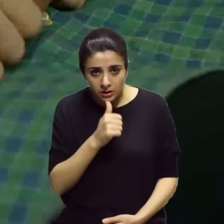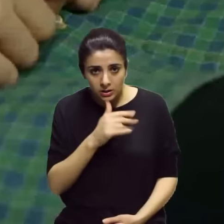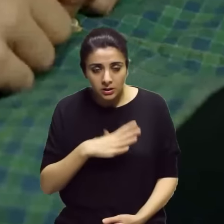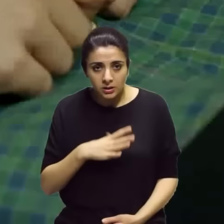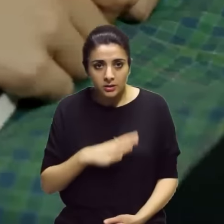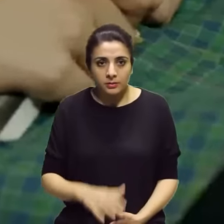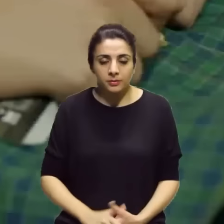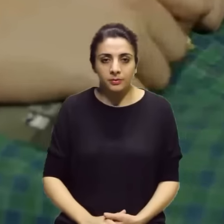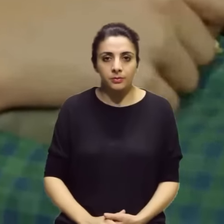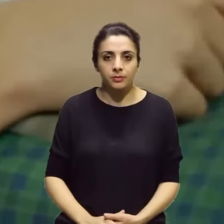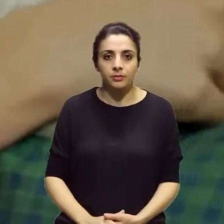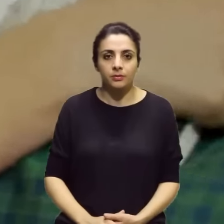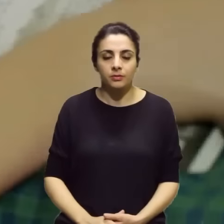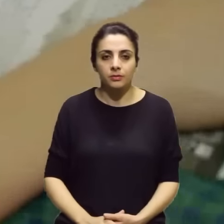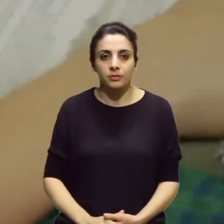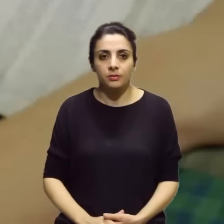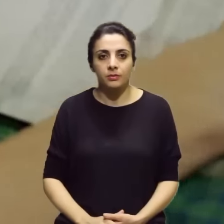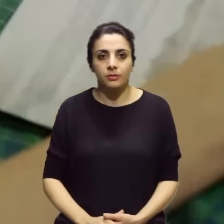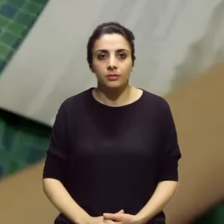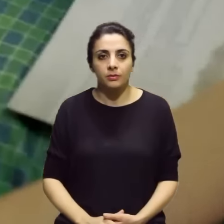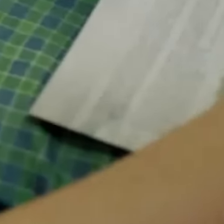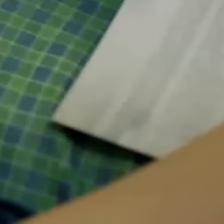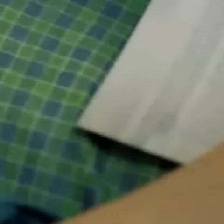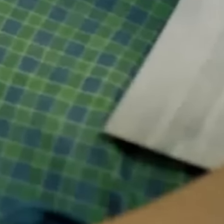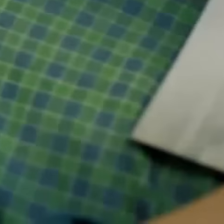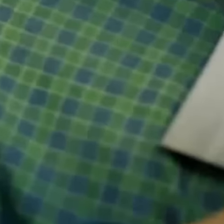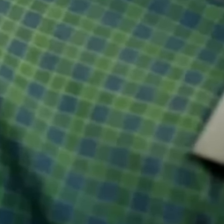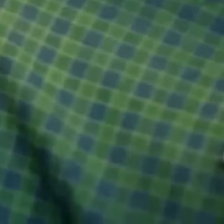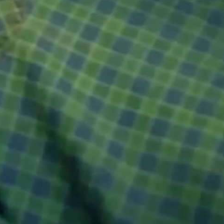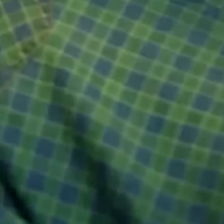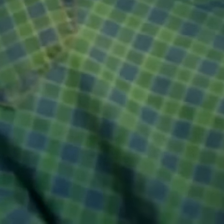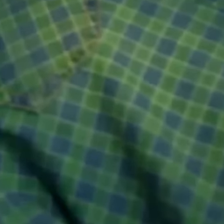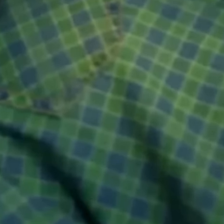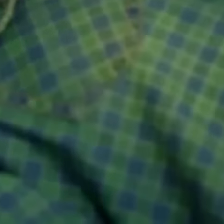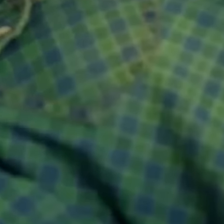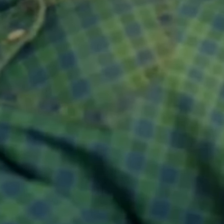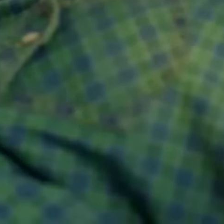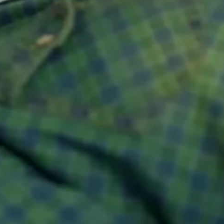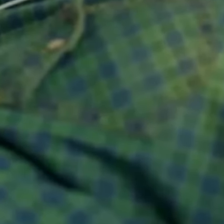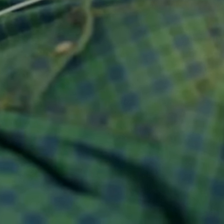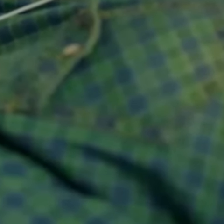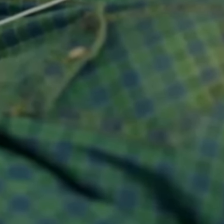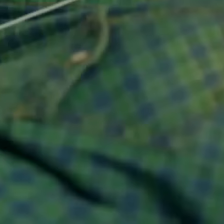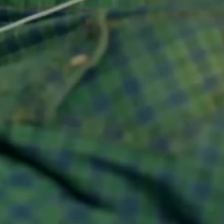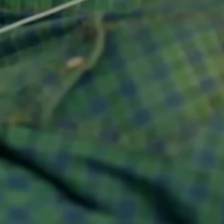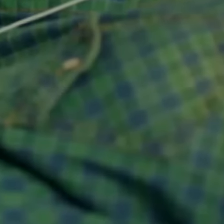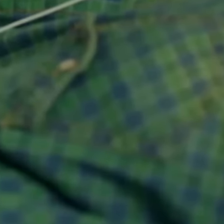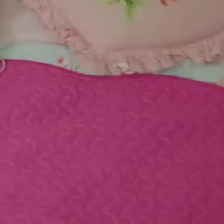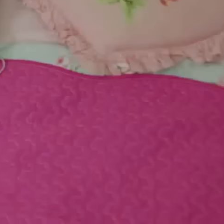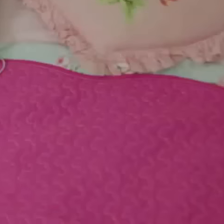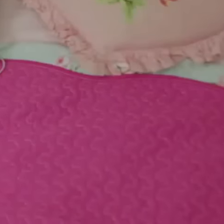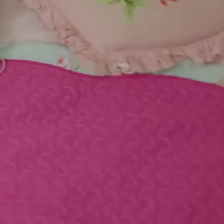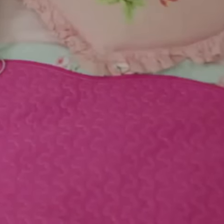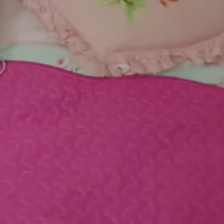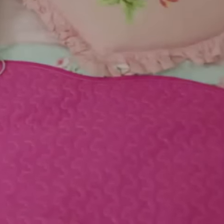Su iç. Reyhan yatağında uzanmış, kitabı açık üstüne koymuş. Kulağında kulaklıklar, gözü boşlukta yatıyor. Mutluluğun Sırrı adlı kitabı tam